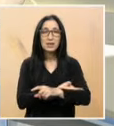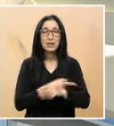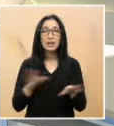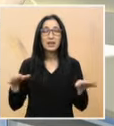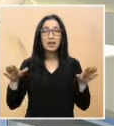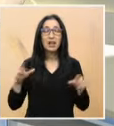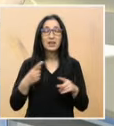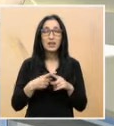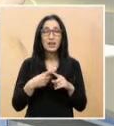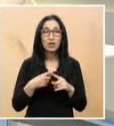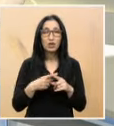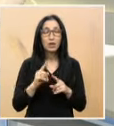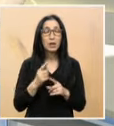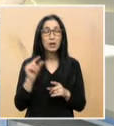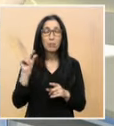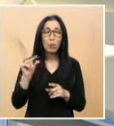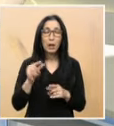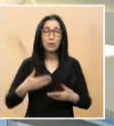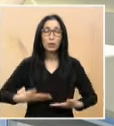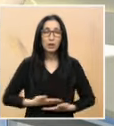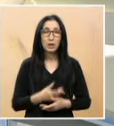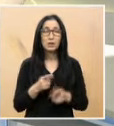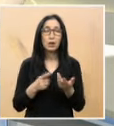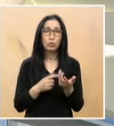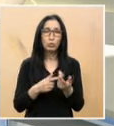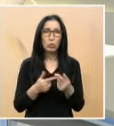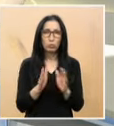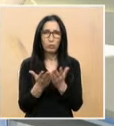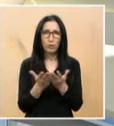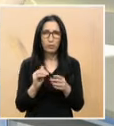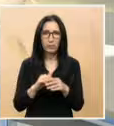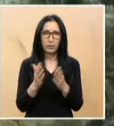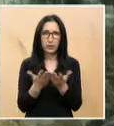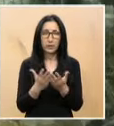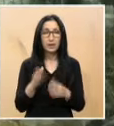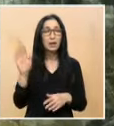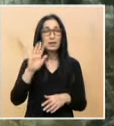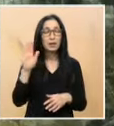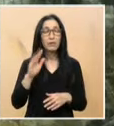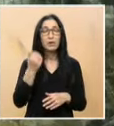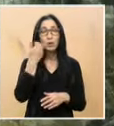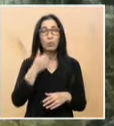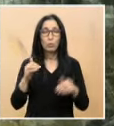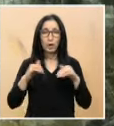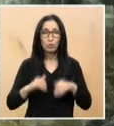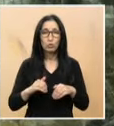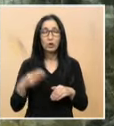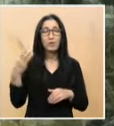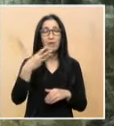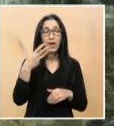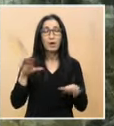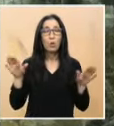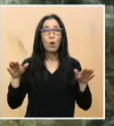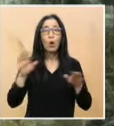живот крилатият хищник е не по-малко интересен, отколкото в книгите. Вижте! Здравейте и добре дошли отново